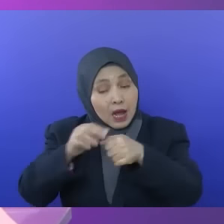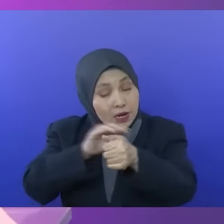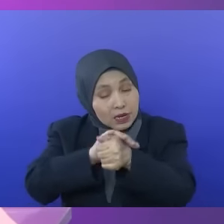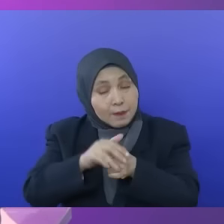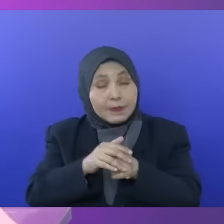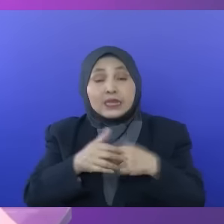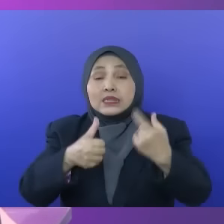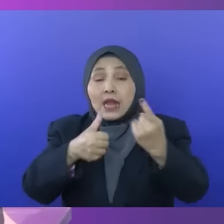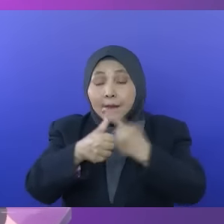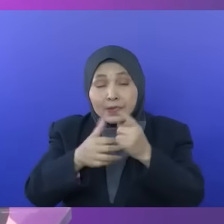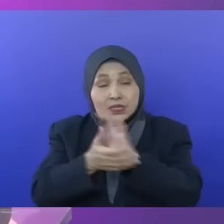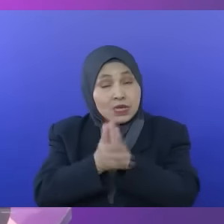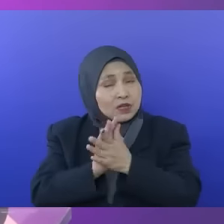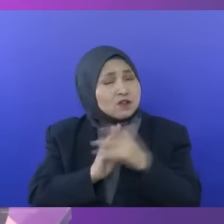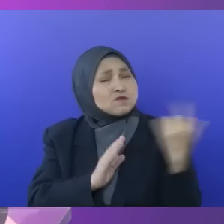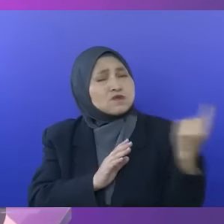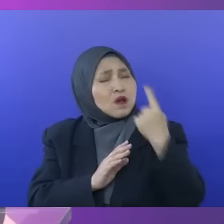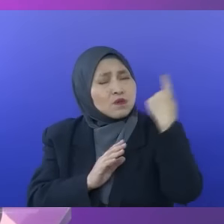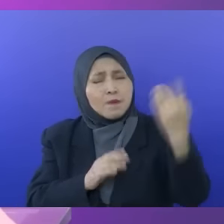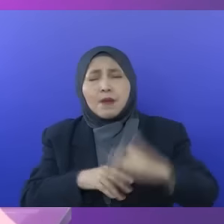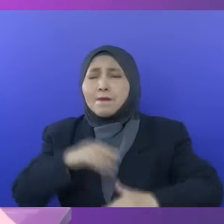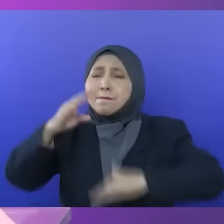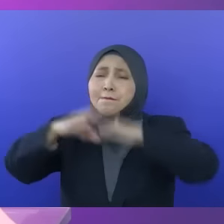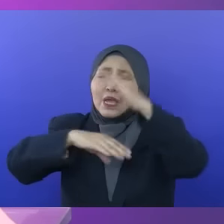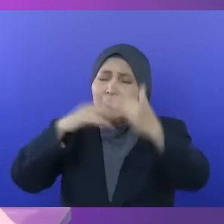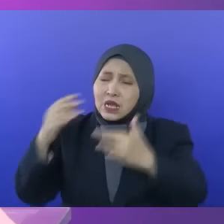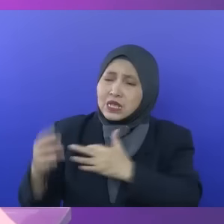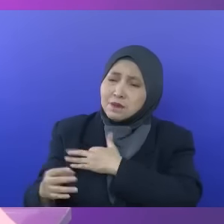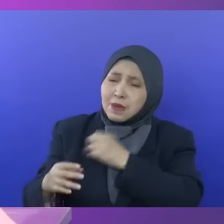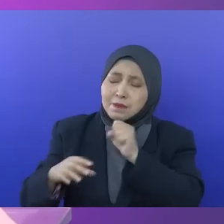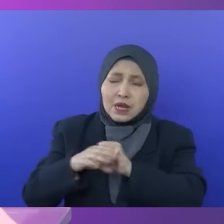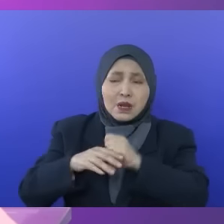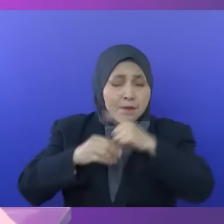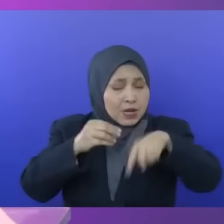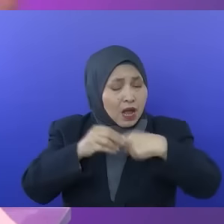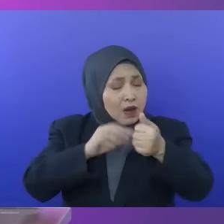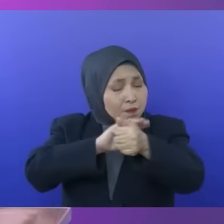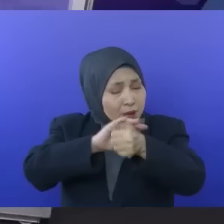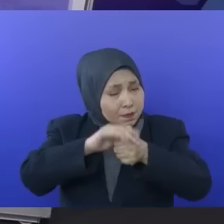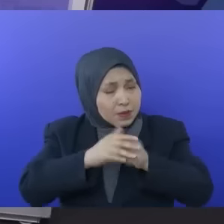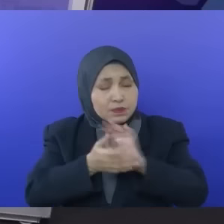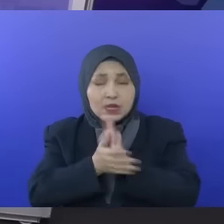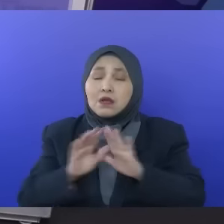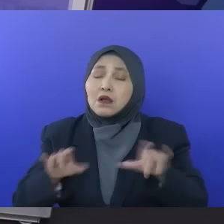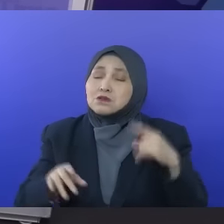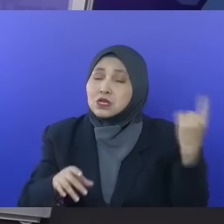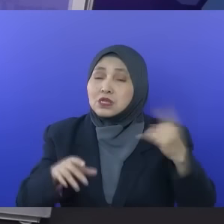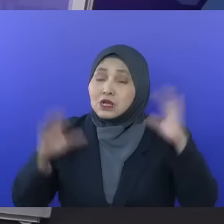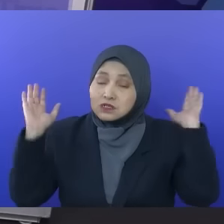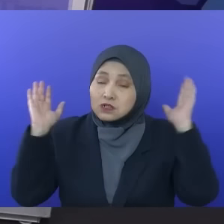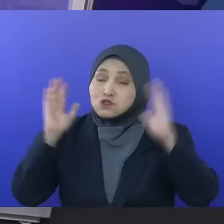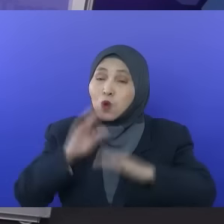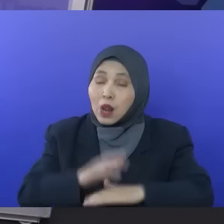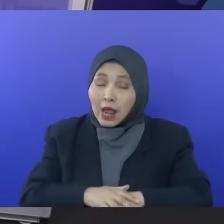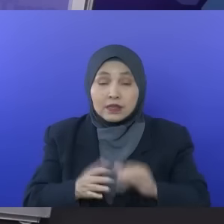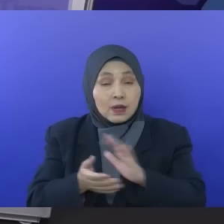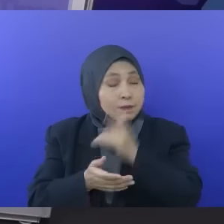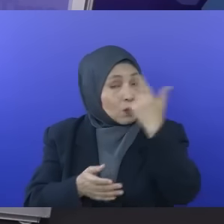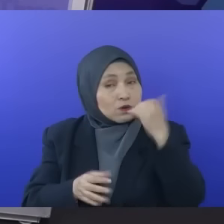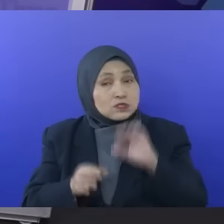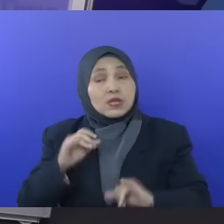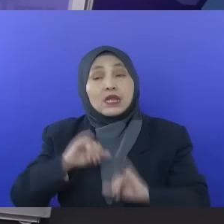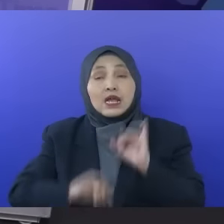beda seseorang itu sense membina iman kepada ghoib dia akan sensasi mendirikan salat pasalnya dia tahu bahwa kalau